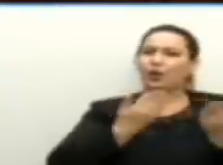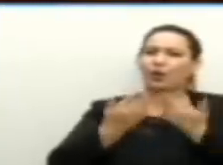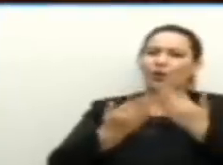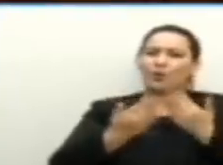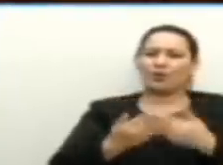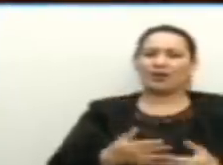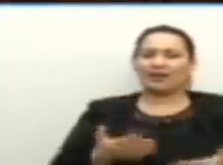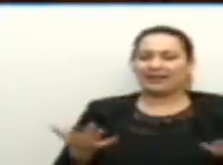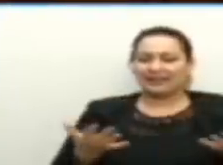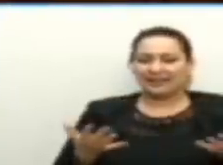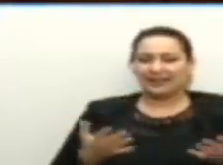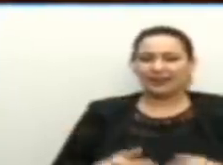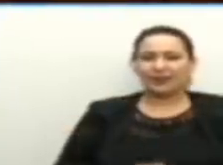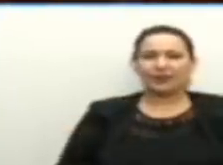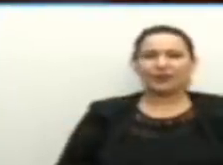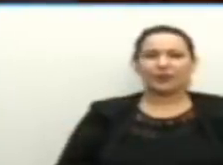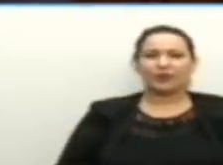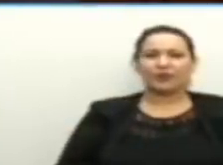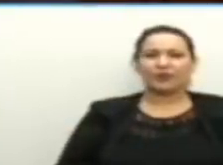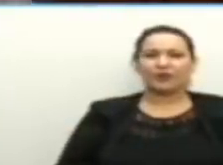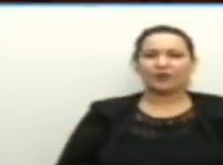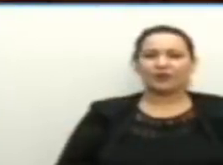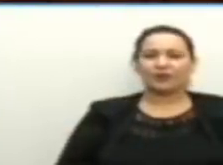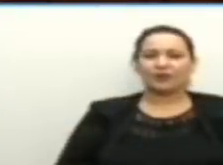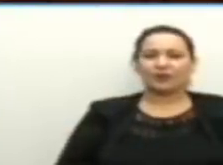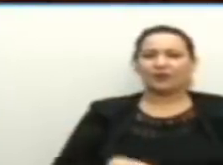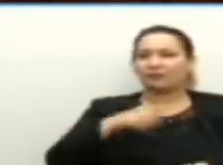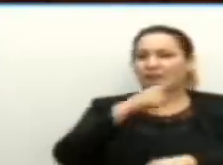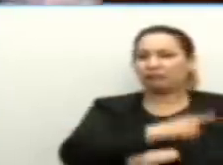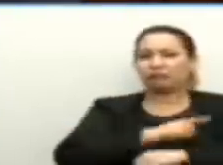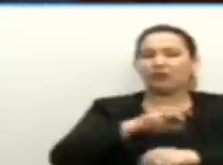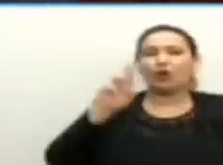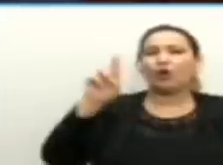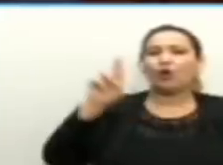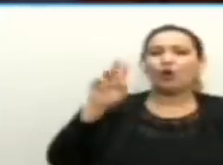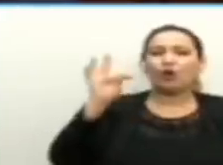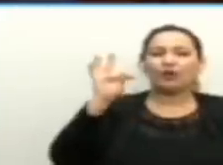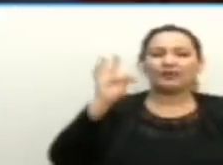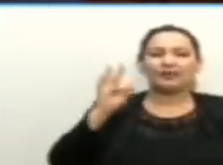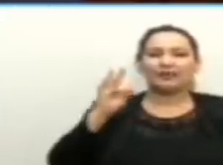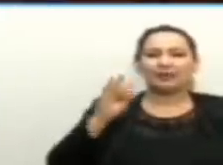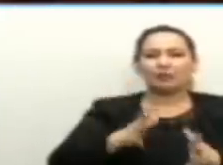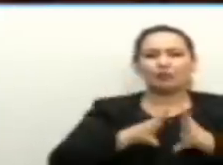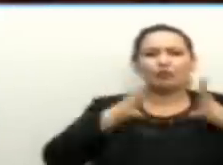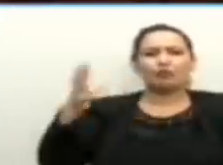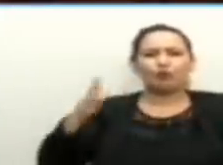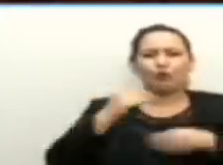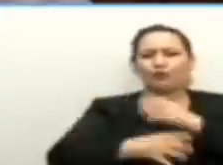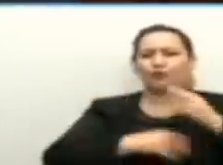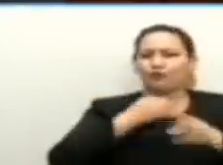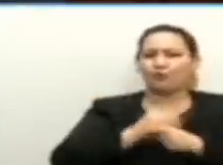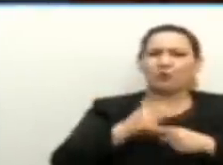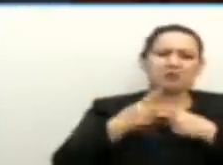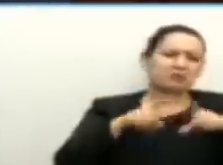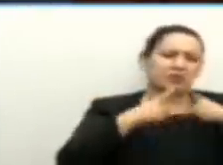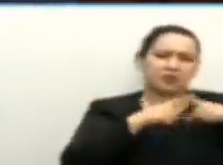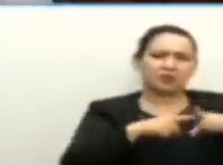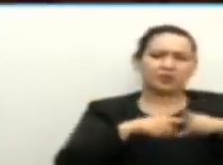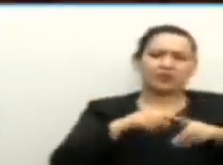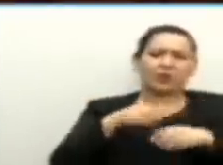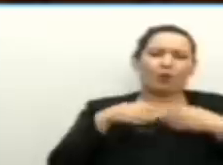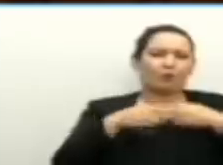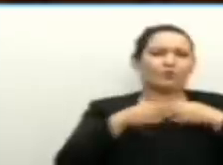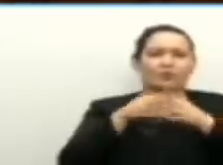ما يجري على مستوى ميناء روتردام الذي يعتبر الأكبر عالميا، أو الموانئ الأخرى على مستوى